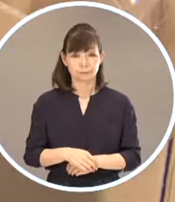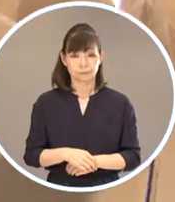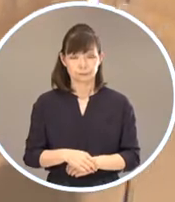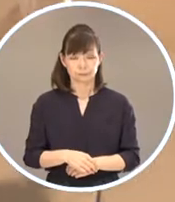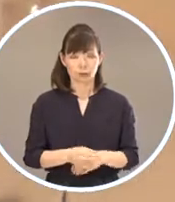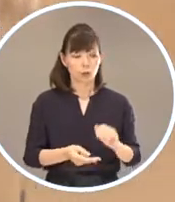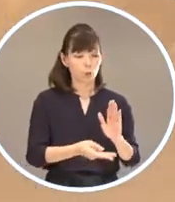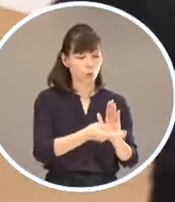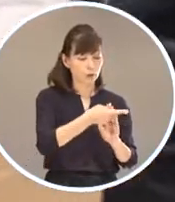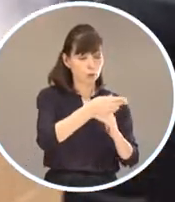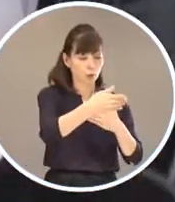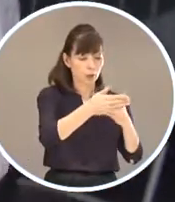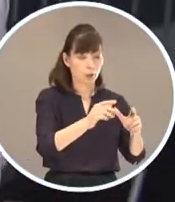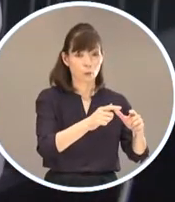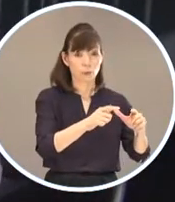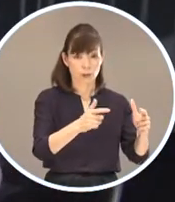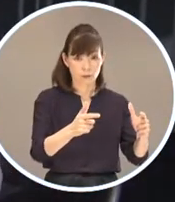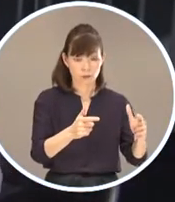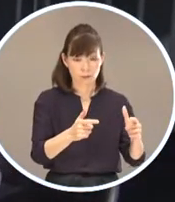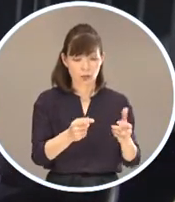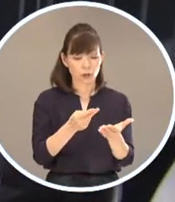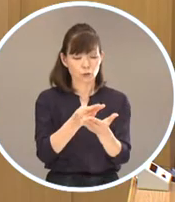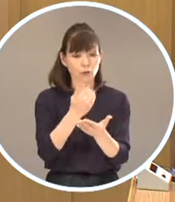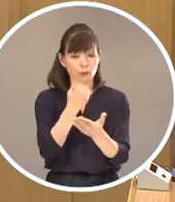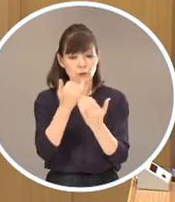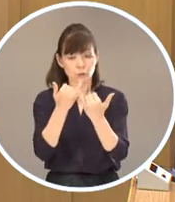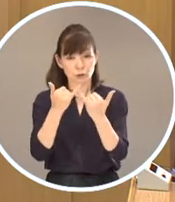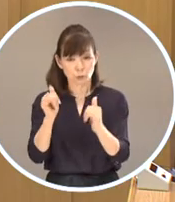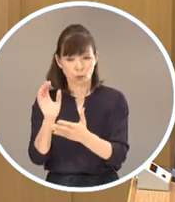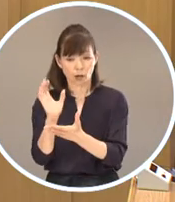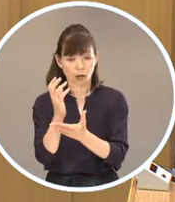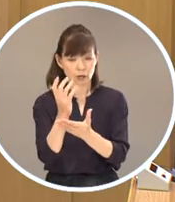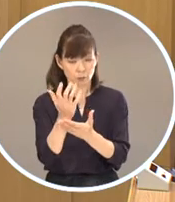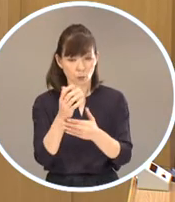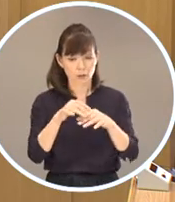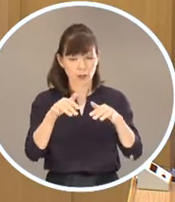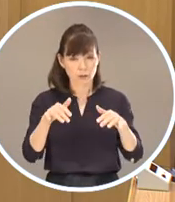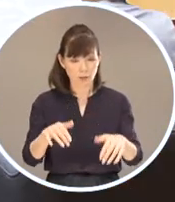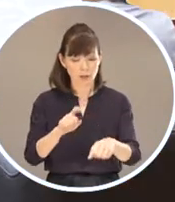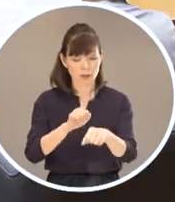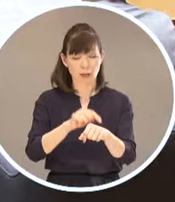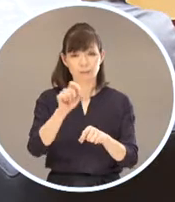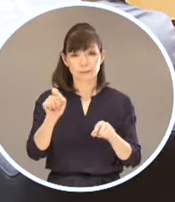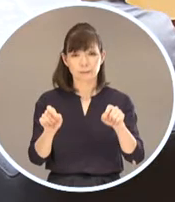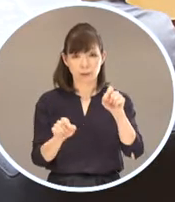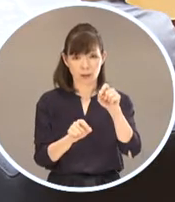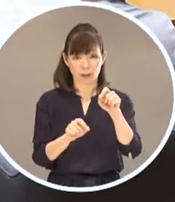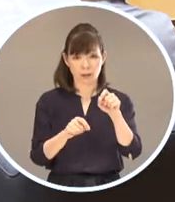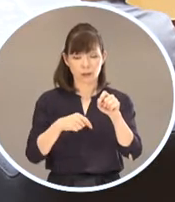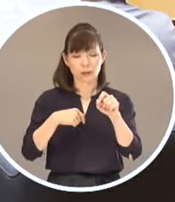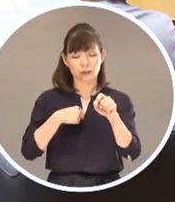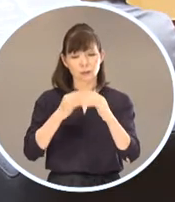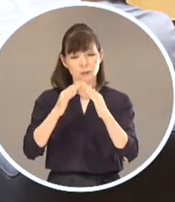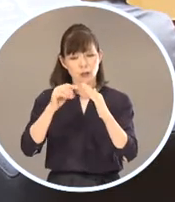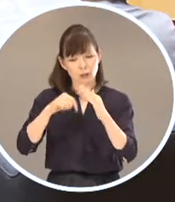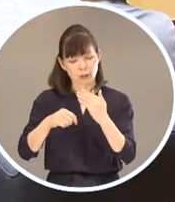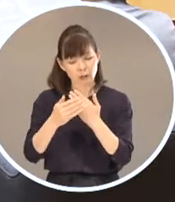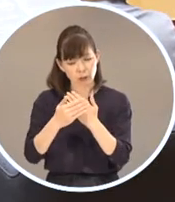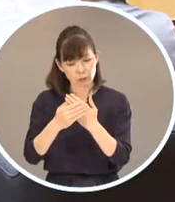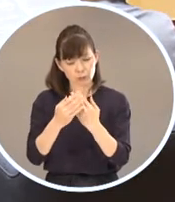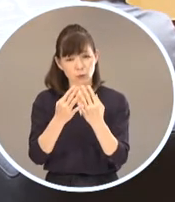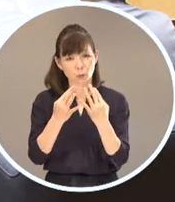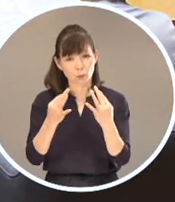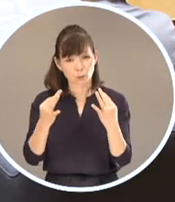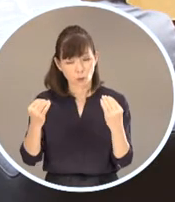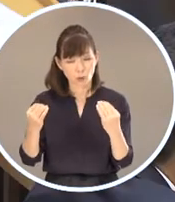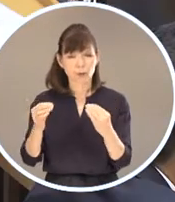宿泊療養施設の確保や待機患者の搬送体制の確立に時間を要したことにより、自宅に待機いただく方が多く発生